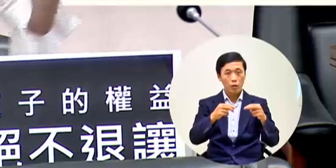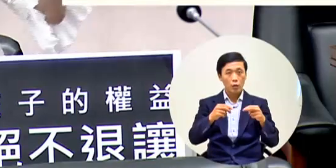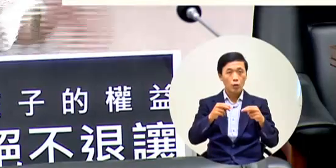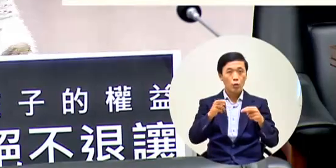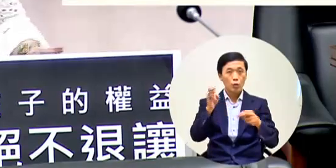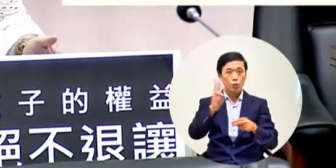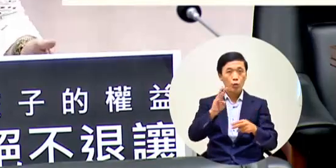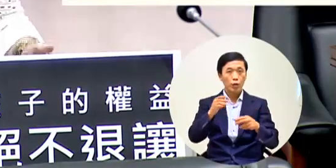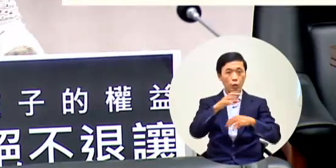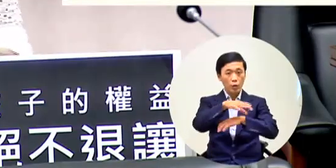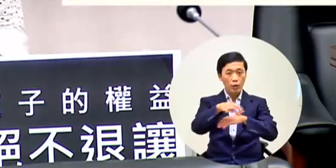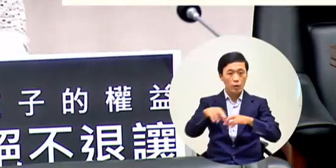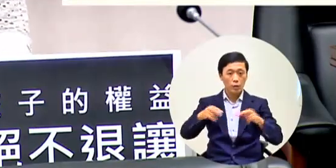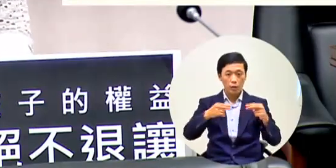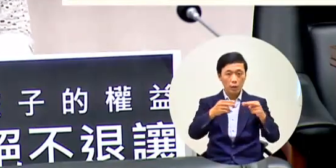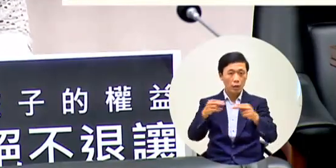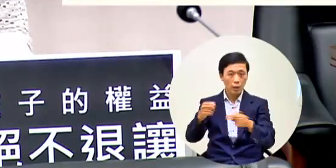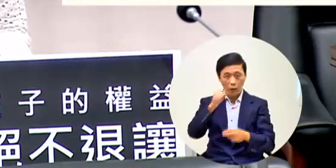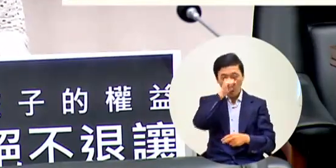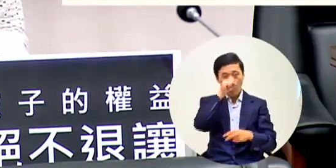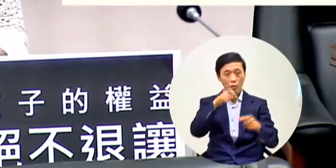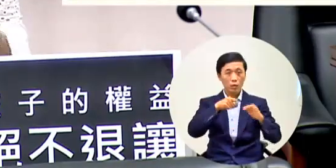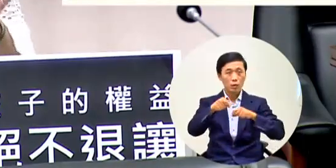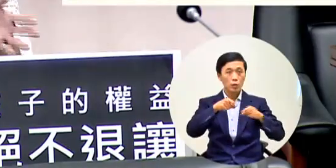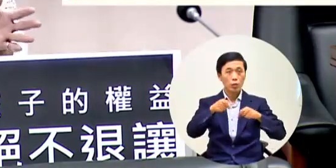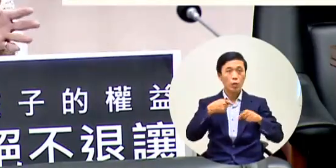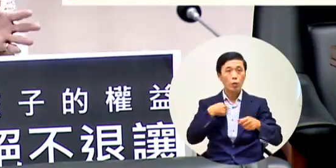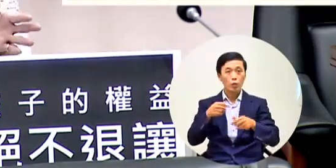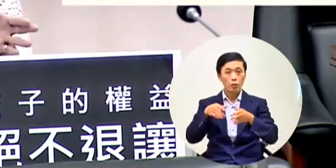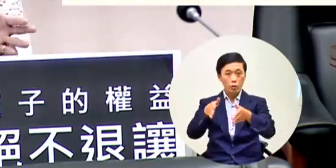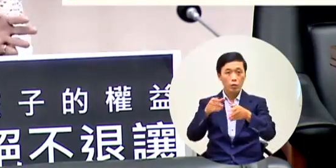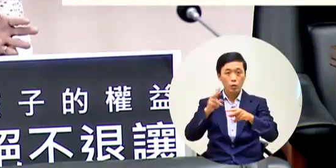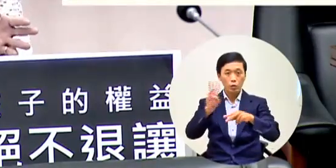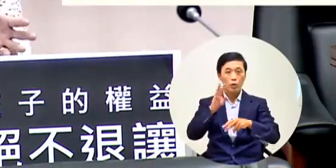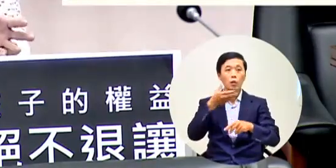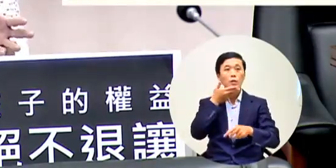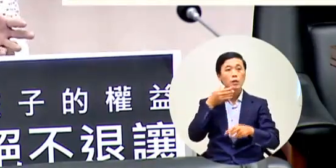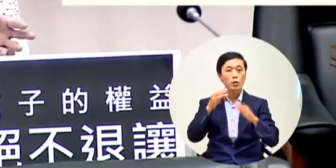的经费，上次我也跟我们水利局提过，那时候我们